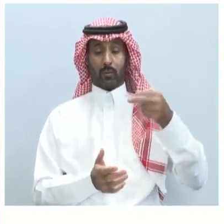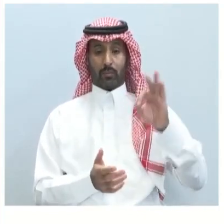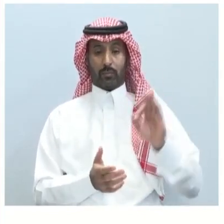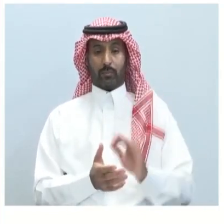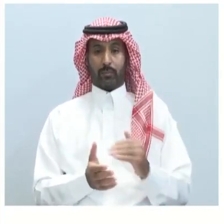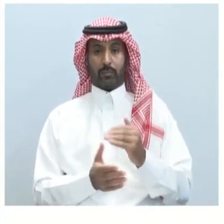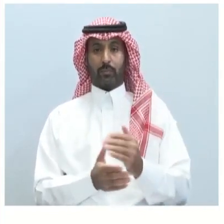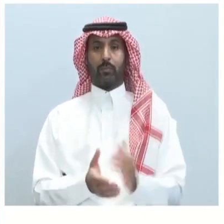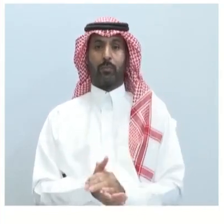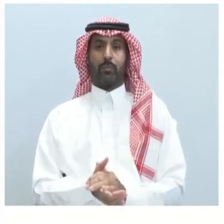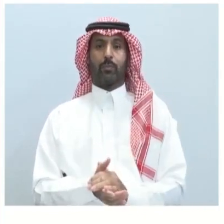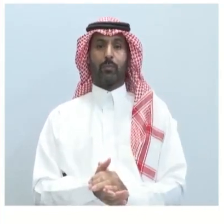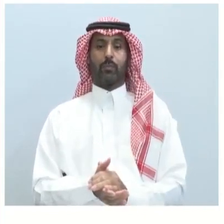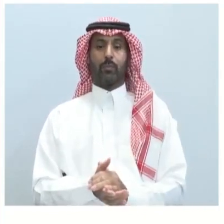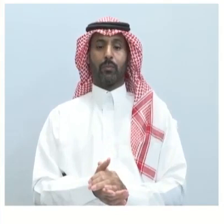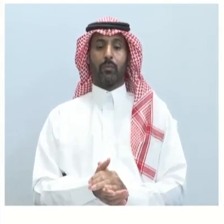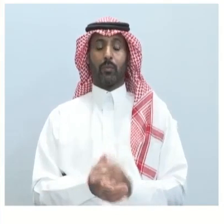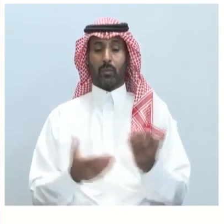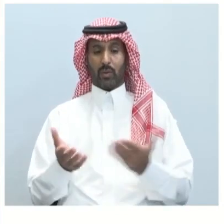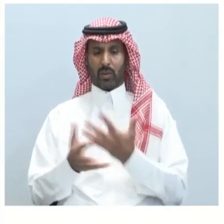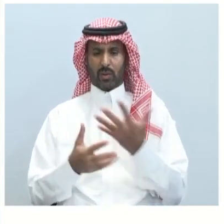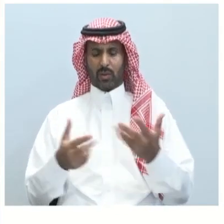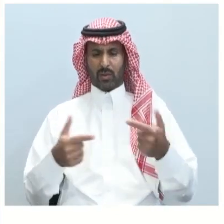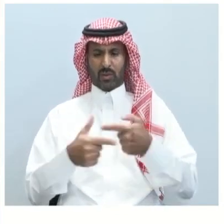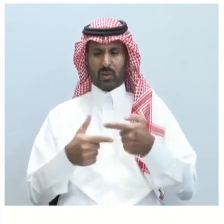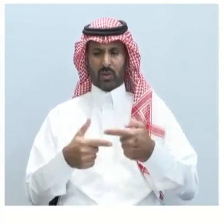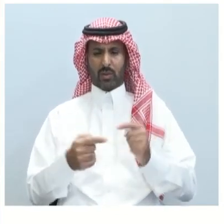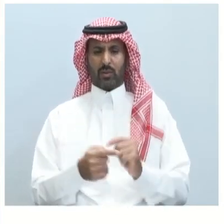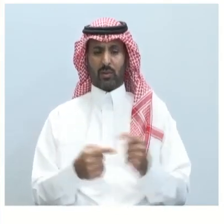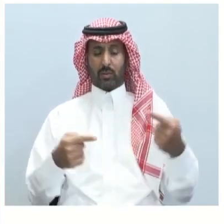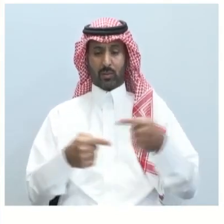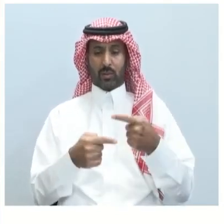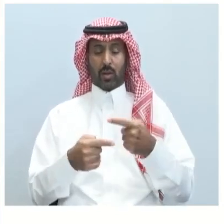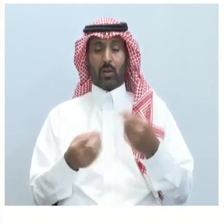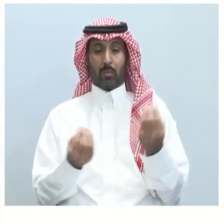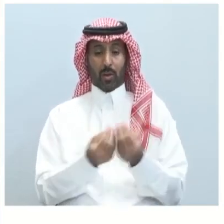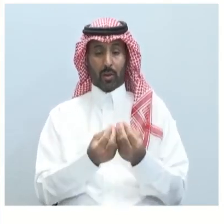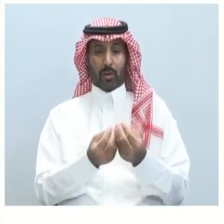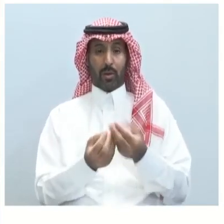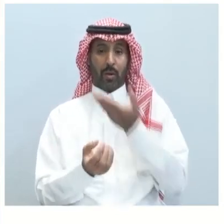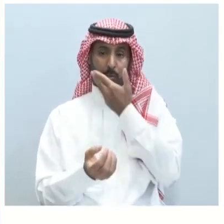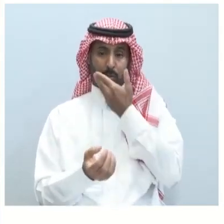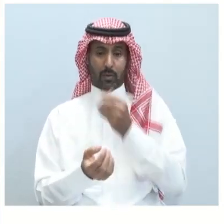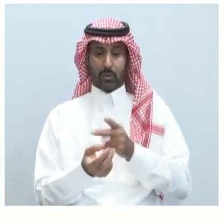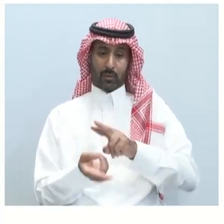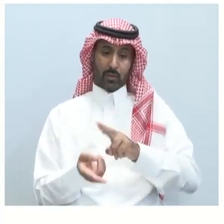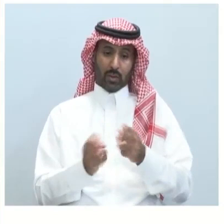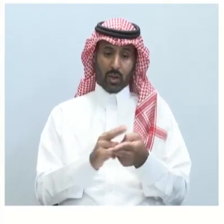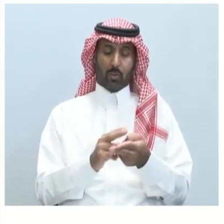الهيدروجين عند عندما يتاين سوف يتحول الى ماذا يتعين مع الماء سوف يتحول الى